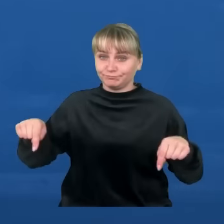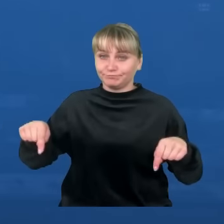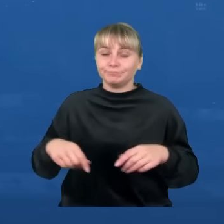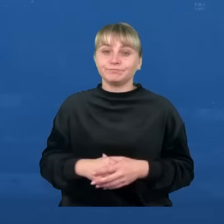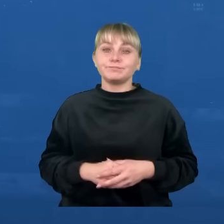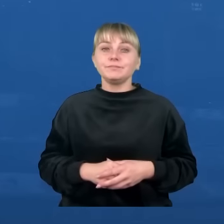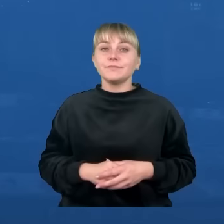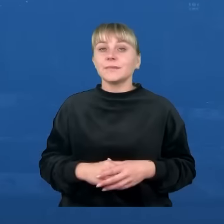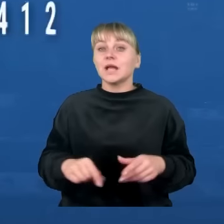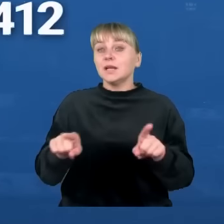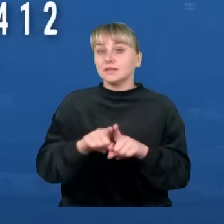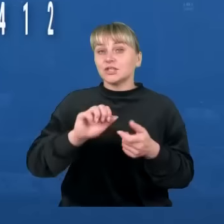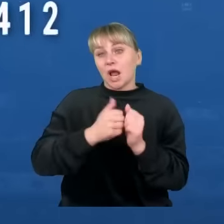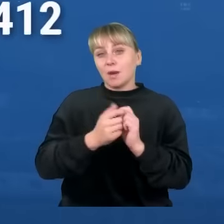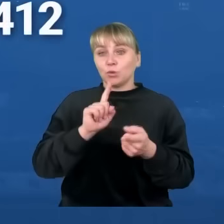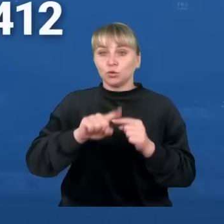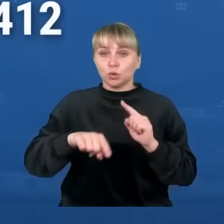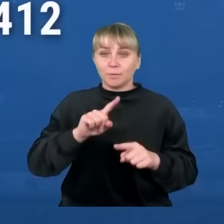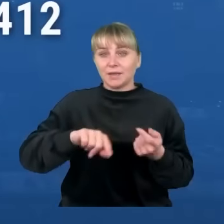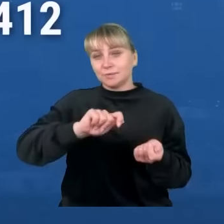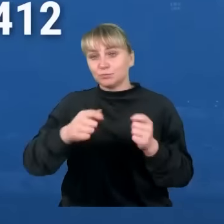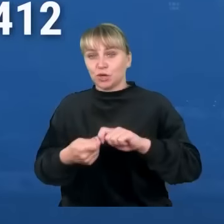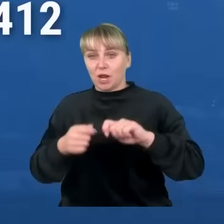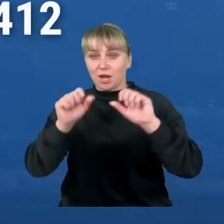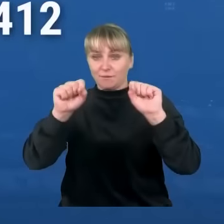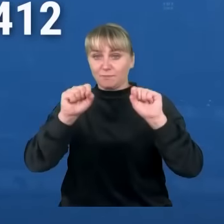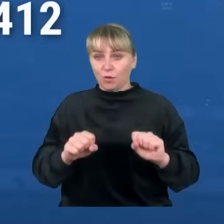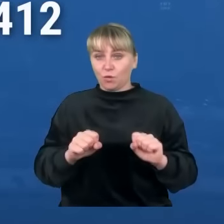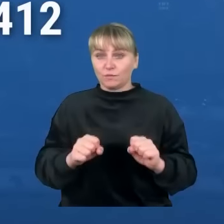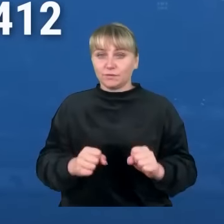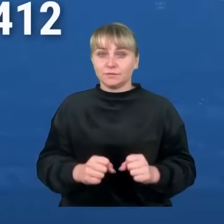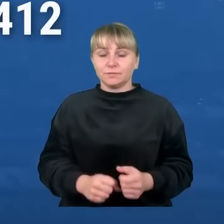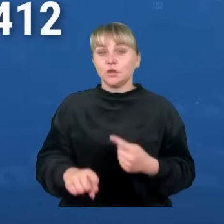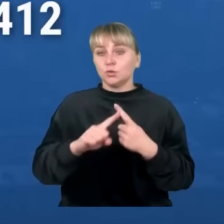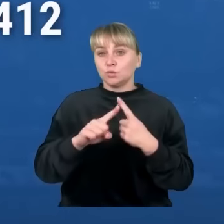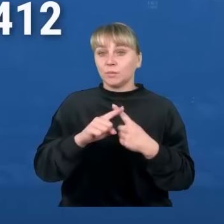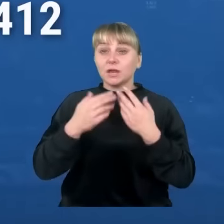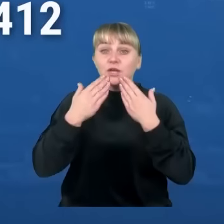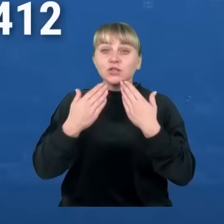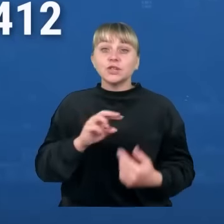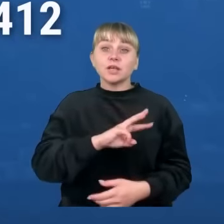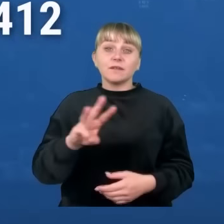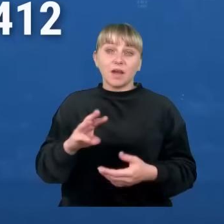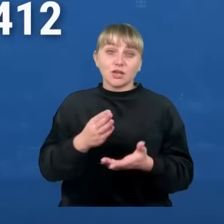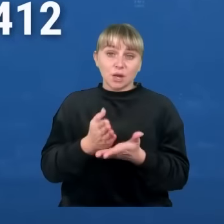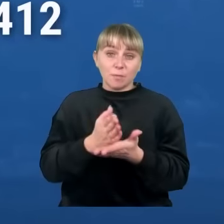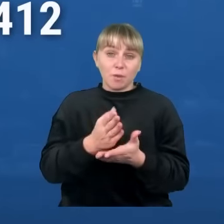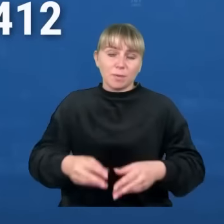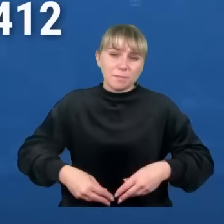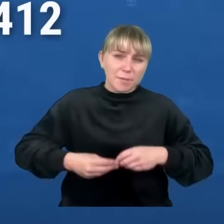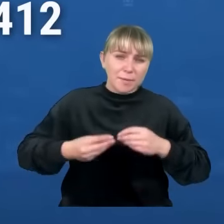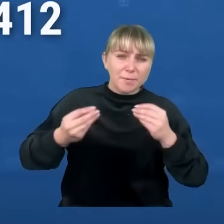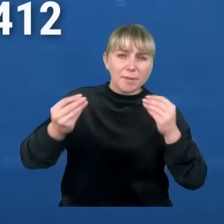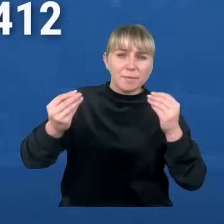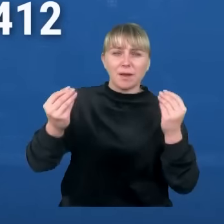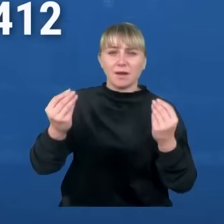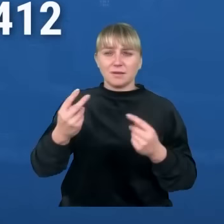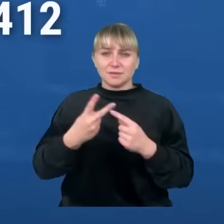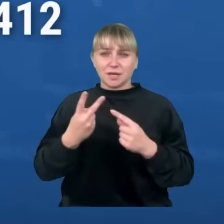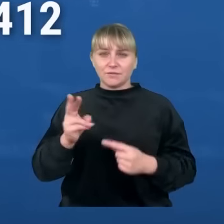www.republika1klik.pl bądź w formie przelewów bankowych na podane konta. Dzięki Państwa pomocy rozwijamy Republikę mimo szykan ze strony